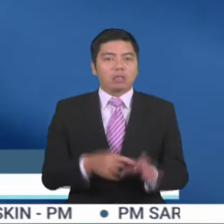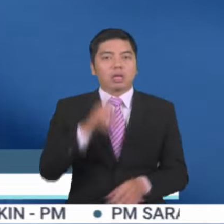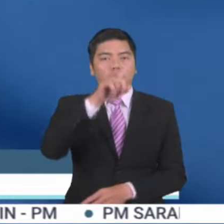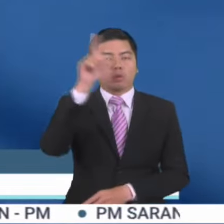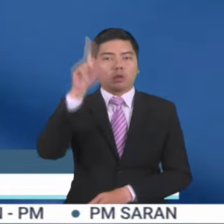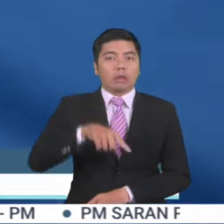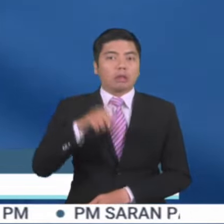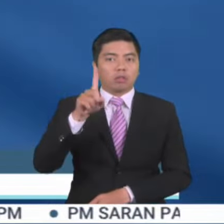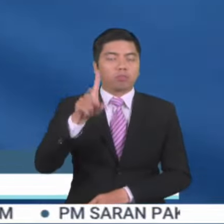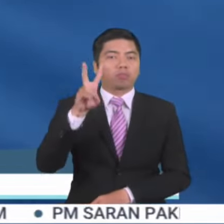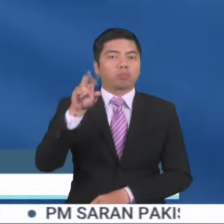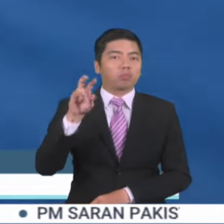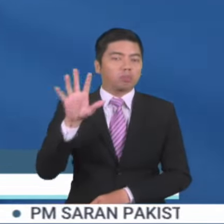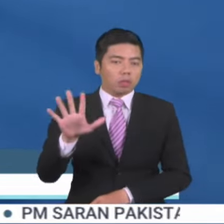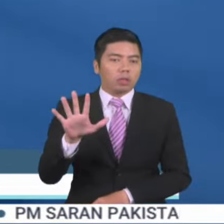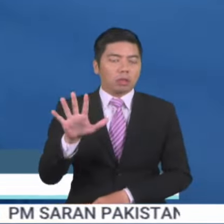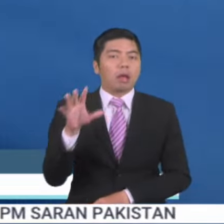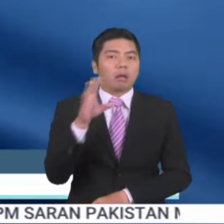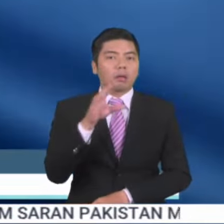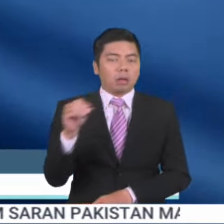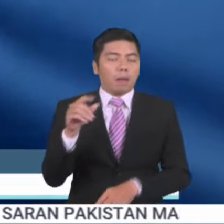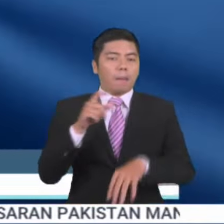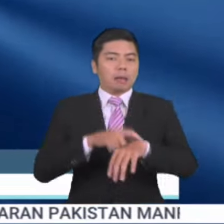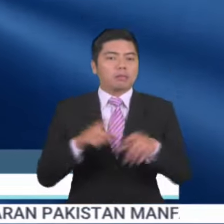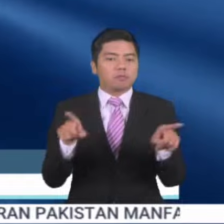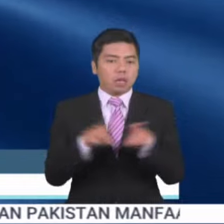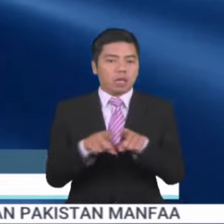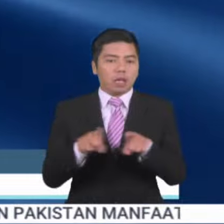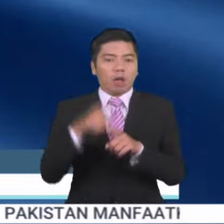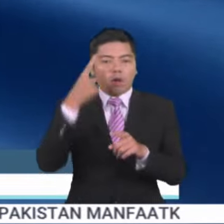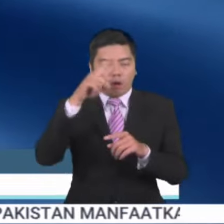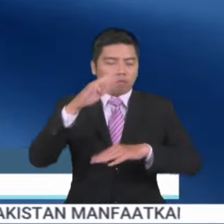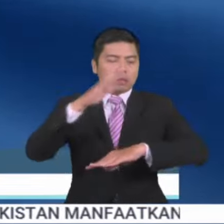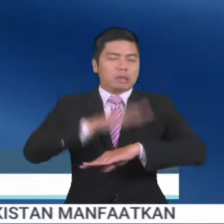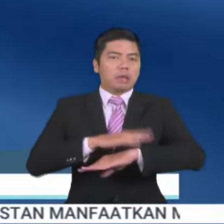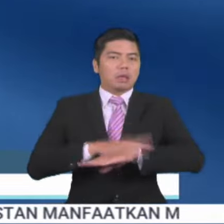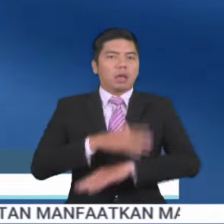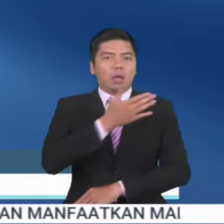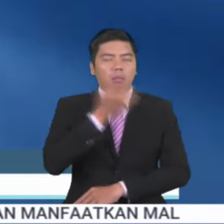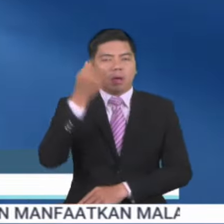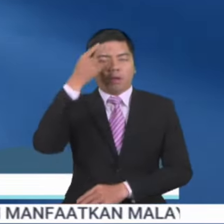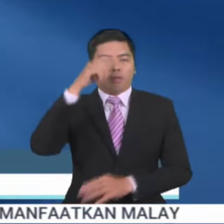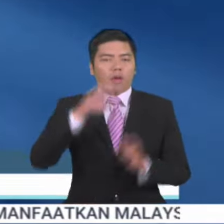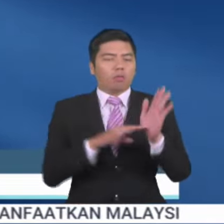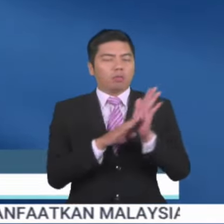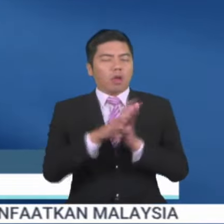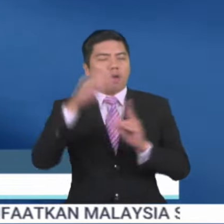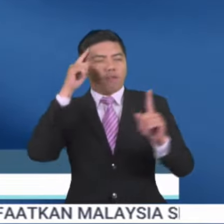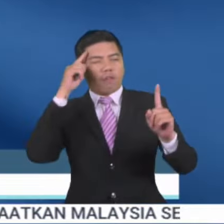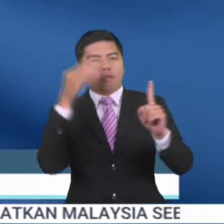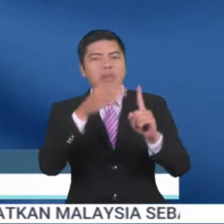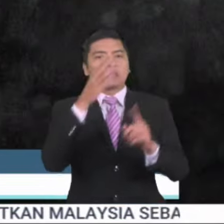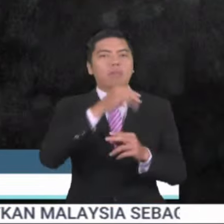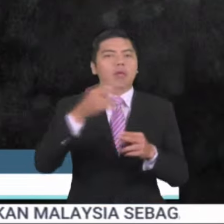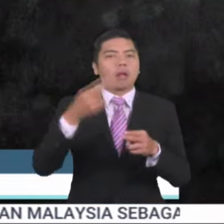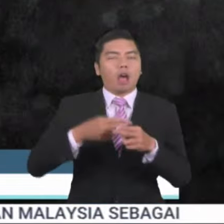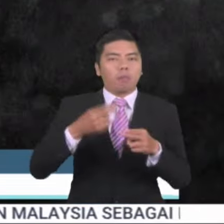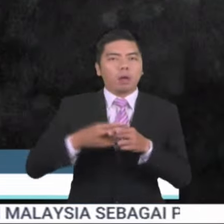1 Januari 2025. Dalam masa sama, menjadi landasan terbaik untuk meningkatkan profil serta nama